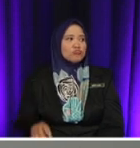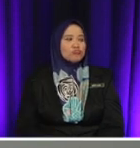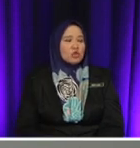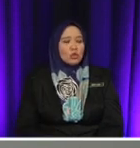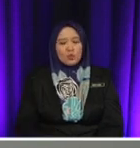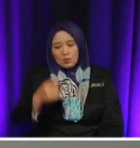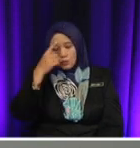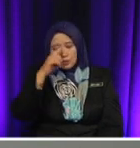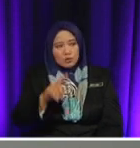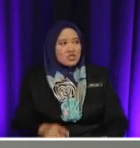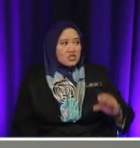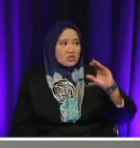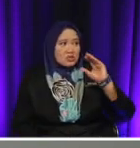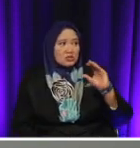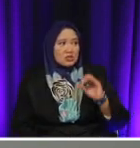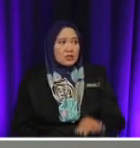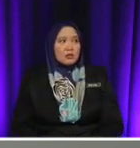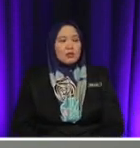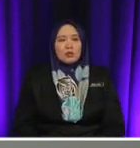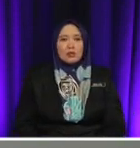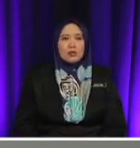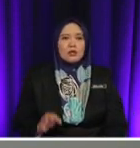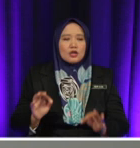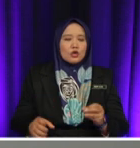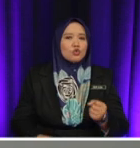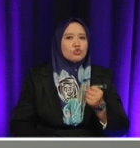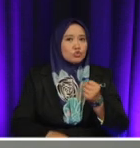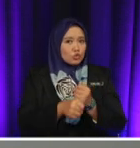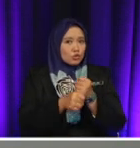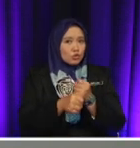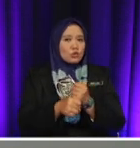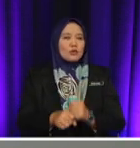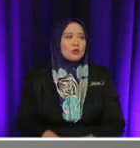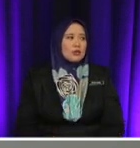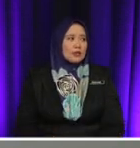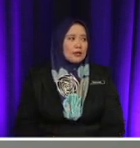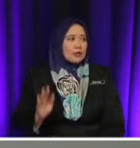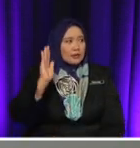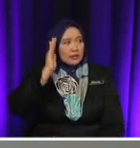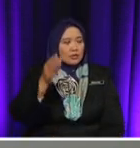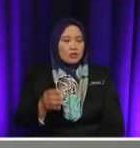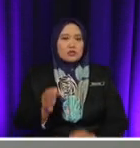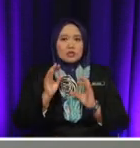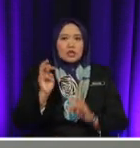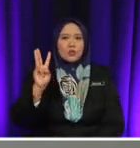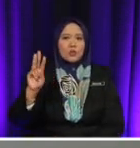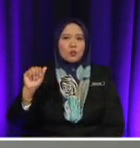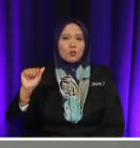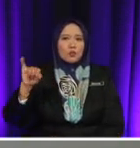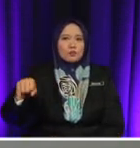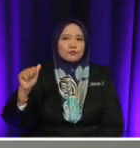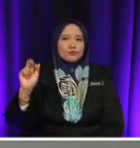untuk jawapan tersebut so dia boleh tulis wajar pastikan penerangan itu menyokong jawapan wajar tadi okey